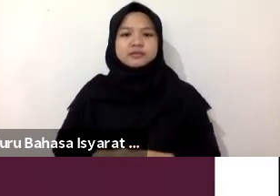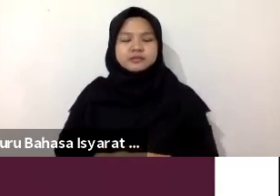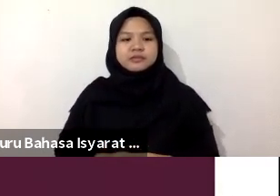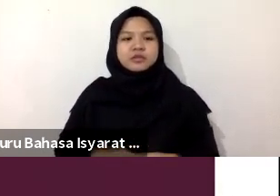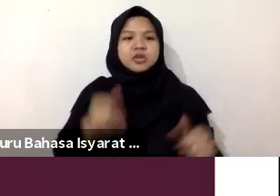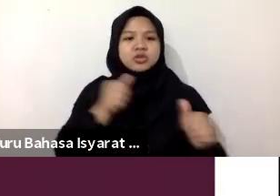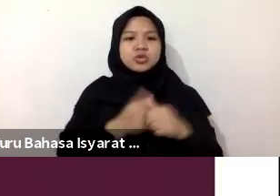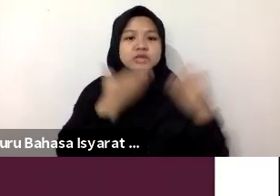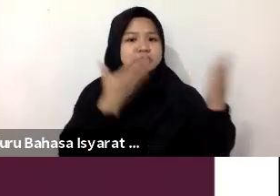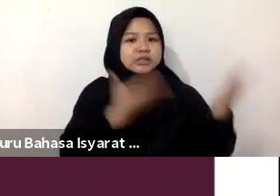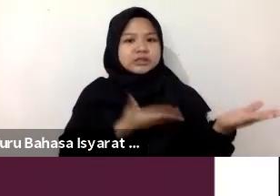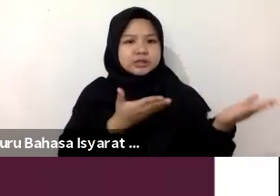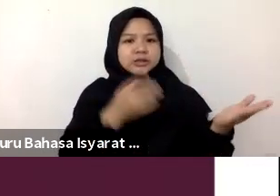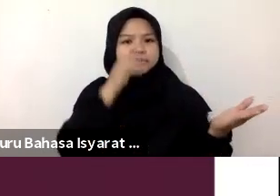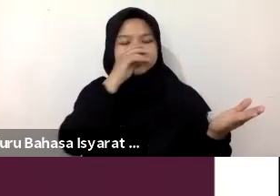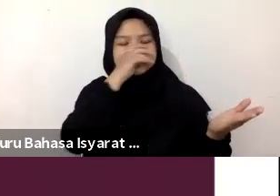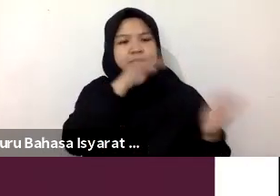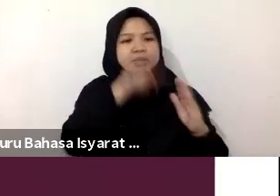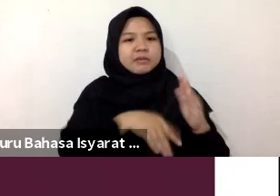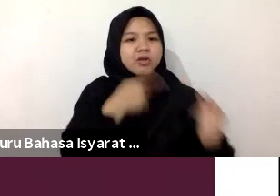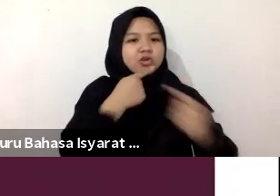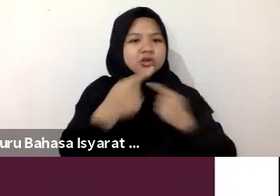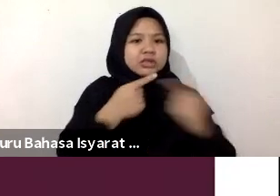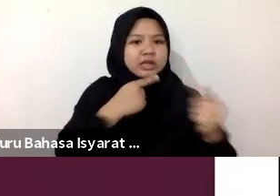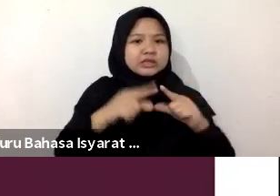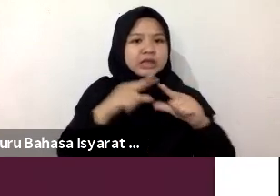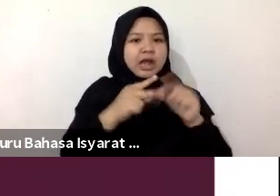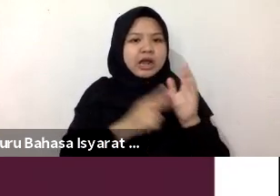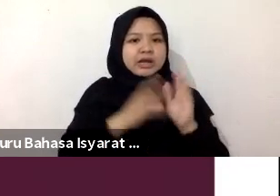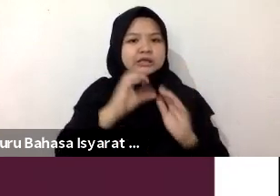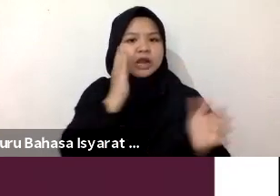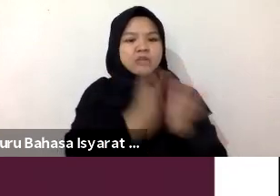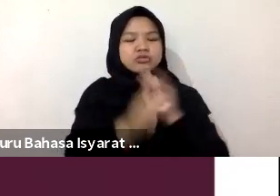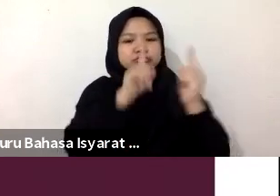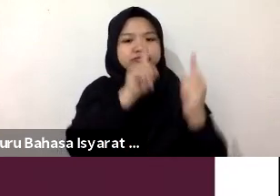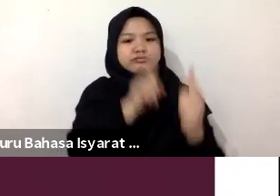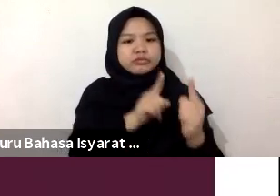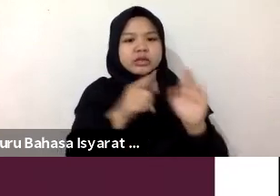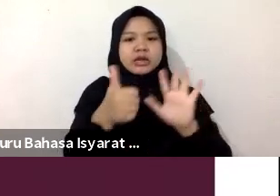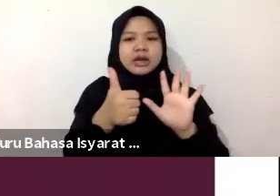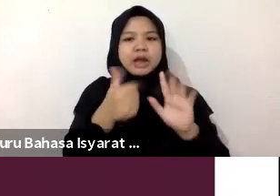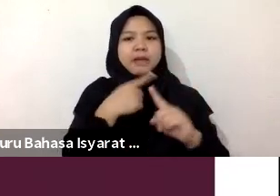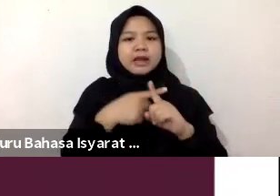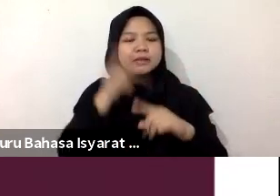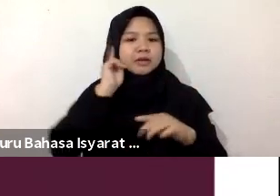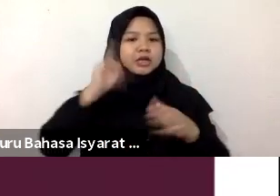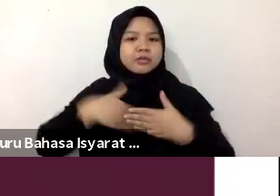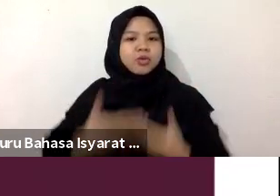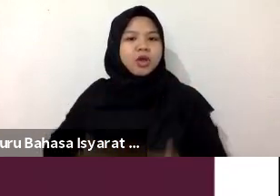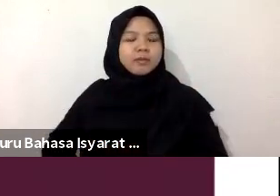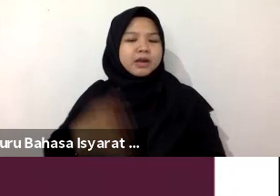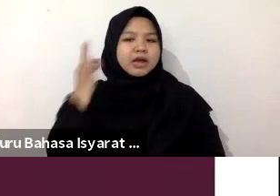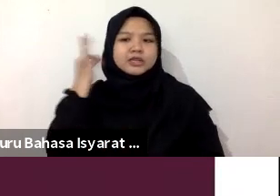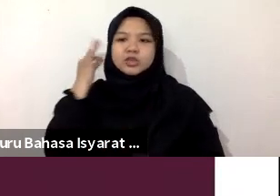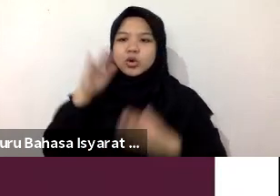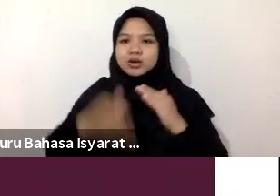Kemudian di sini juga minimal konsultasi antenatal langsung secara fisik dilakukan 6 kali pada ibu hamil risiko rendah.